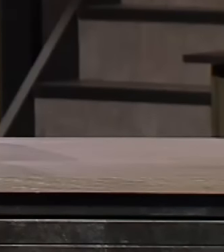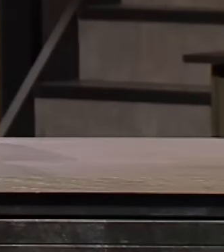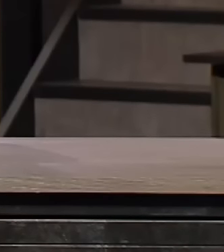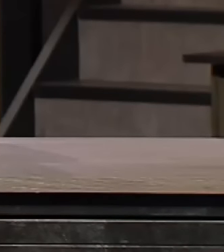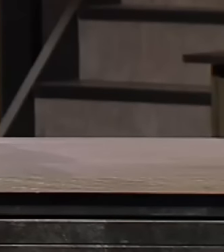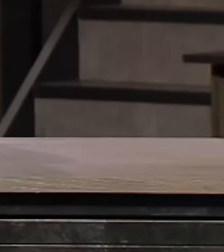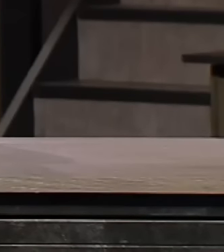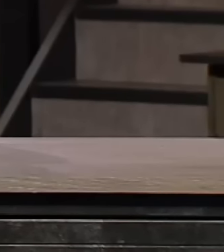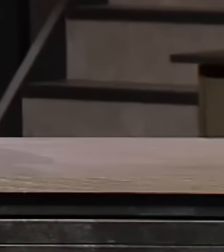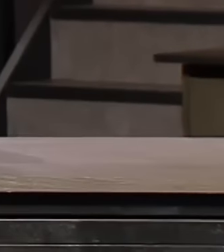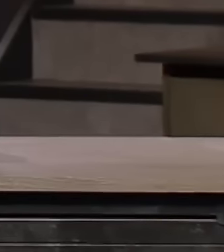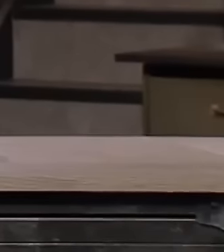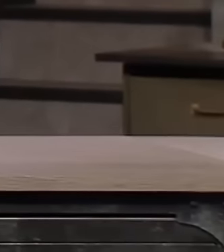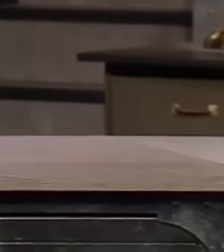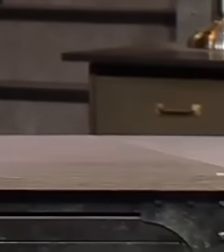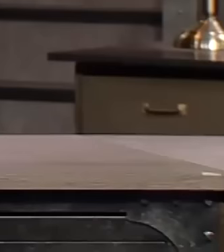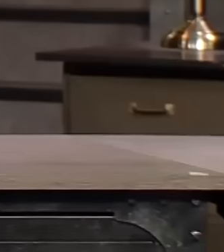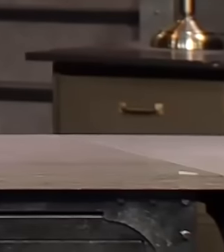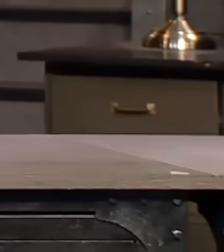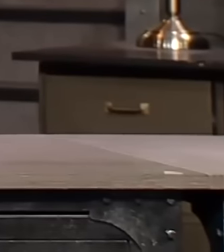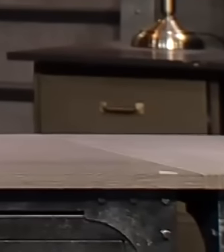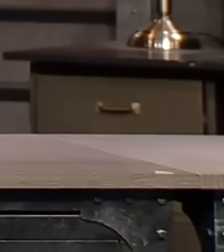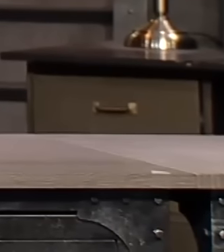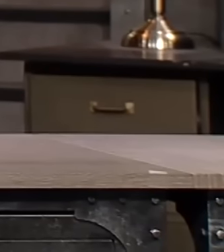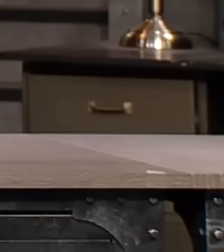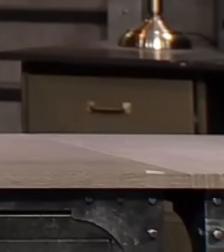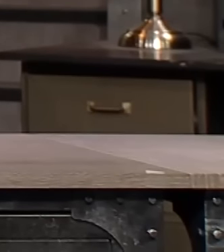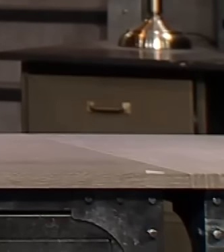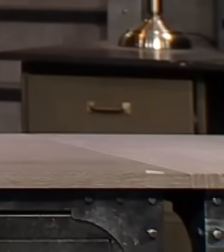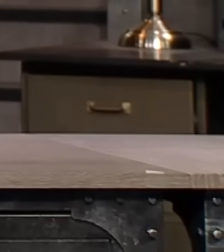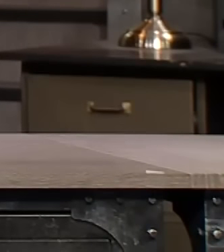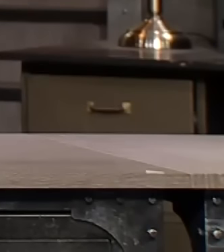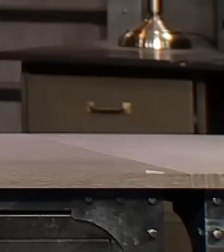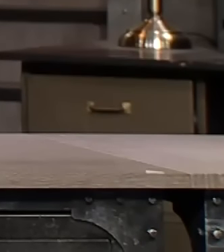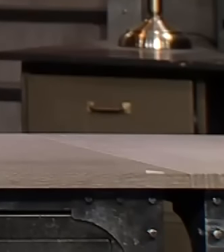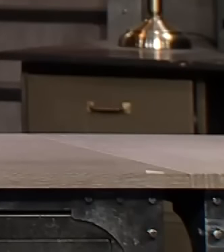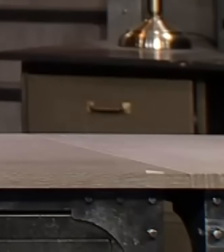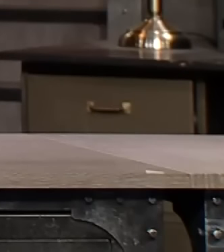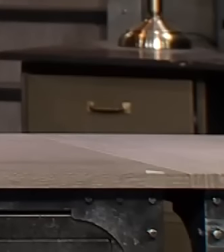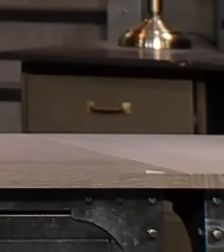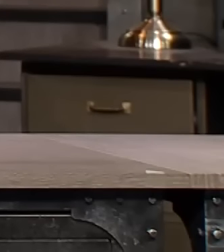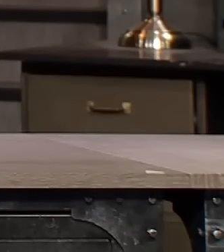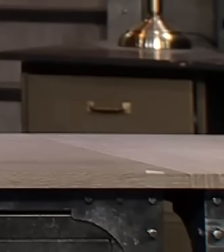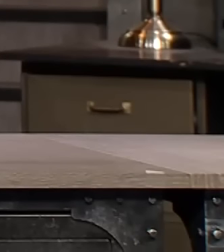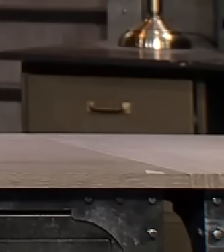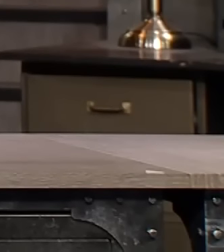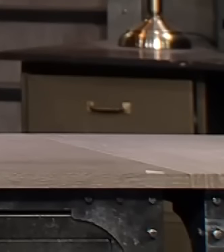눌러라. 빨리 눌러야겠다. 가족 여러분, 구독하기는 여기요.